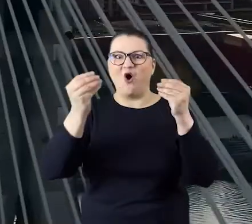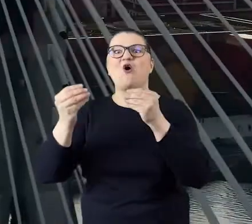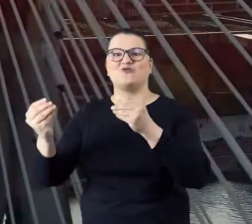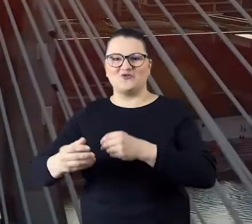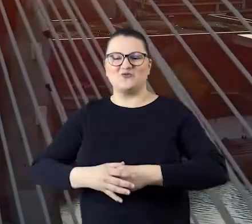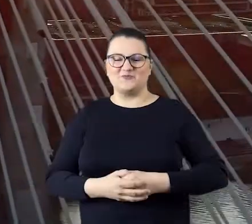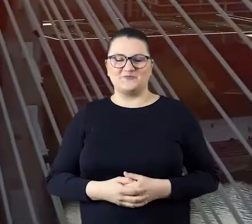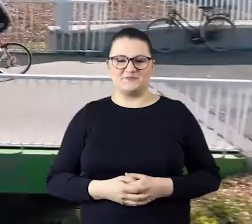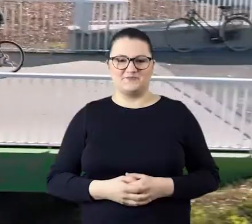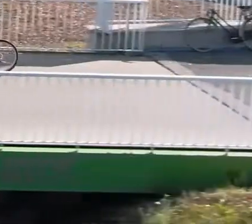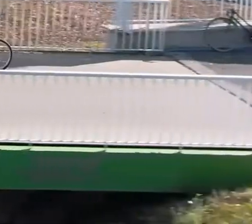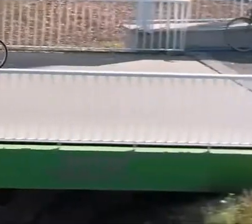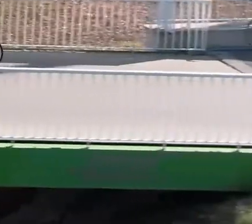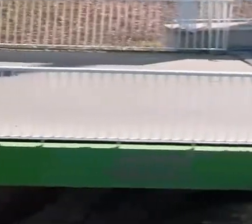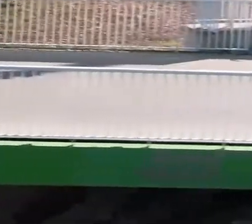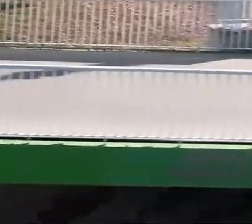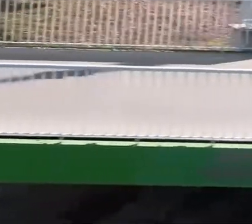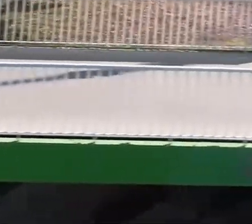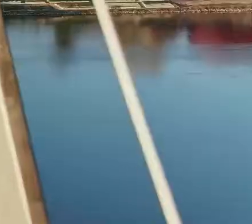się rozwija.